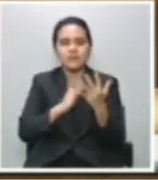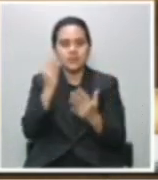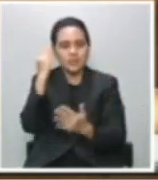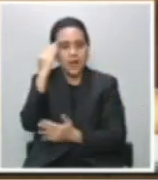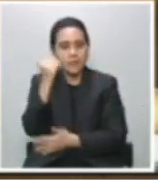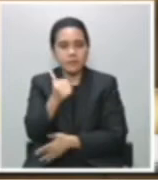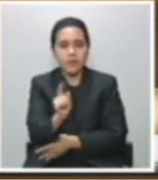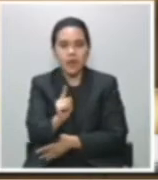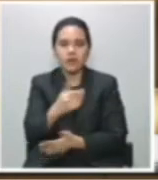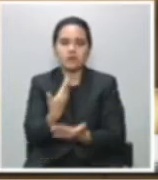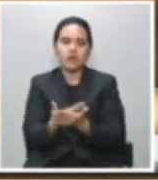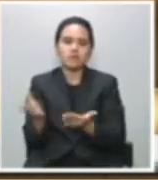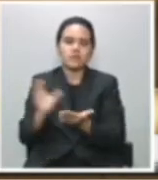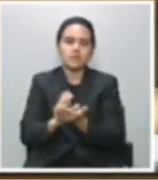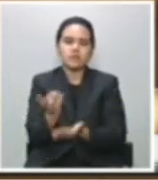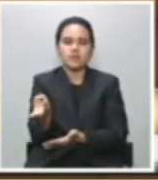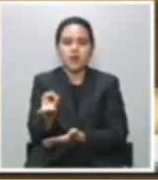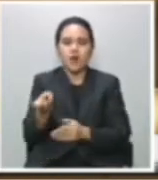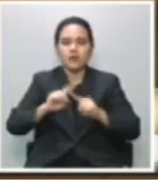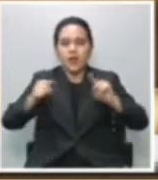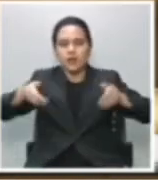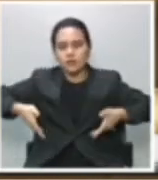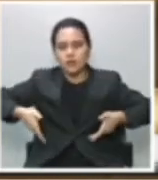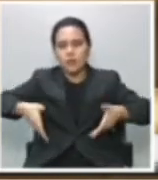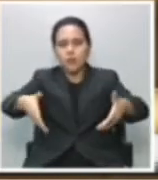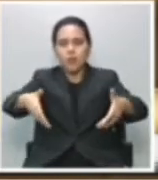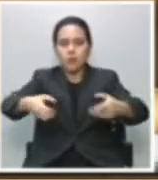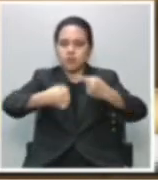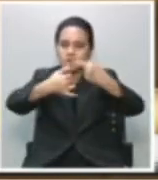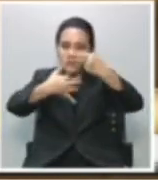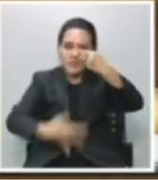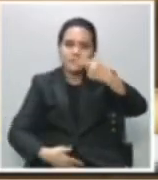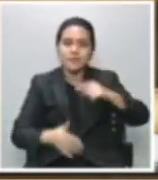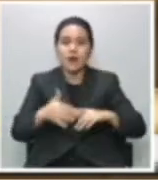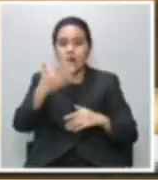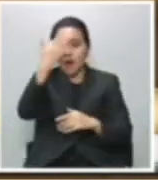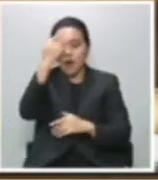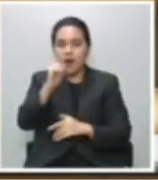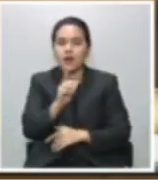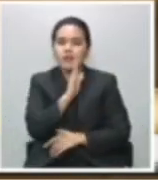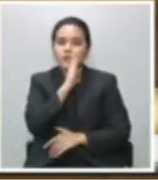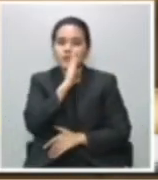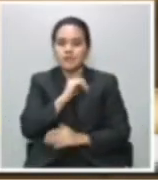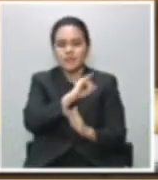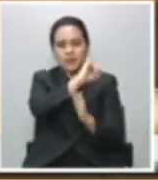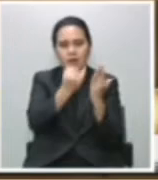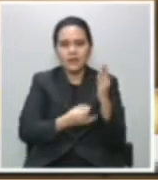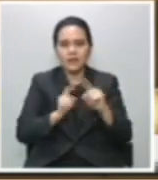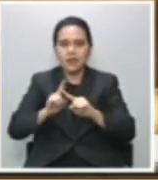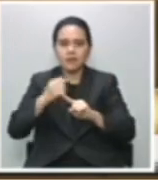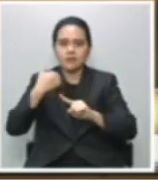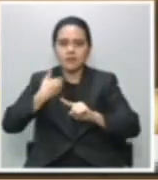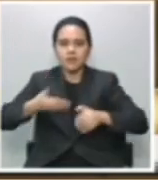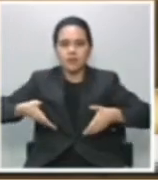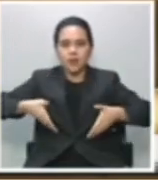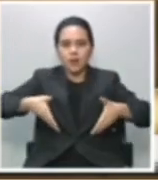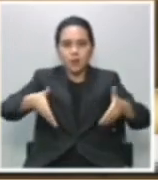บประมาณเรามีน้อยแต่ถนนเรามีมากเพราะท้องถิ่นเนี่ยจะมีถนนสายทานต่างๆมากมายนะ